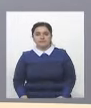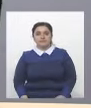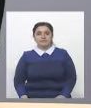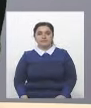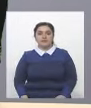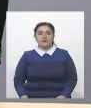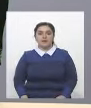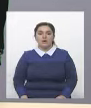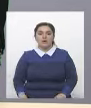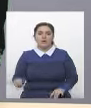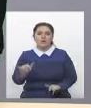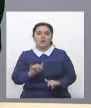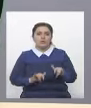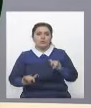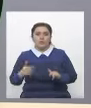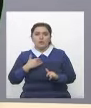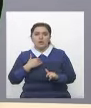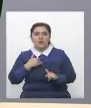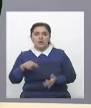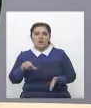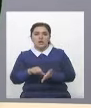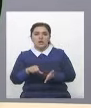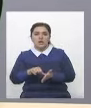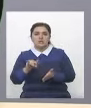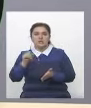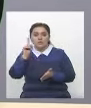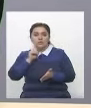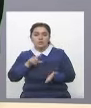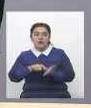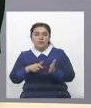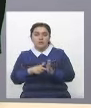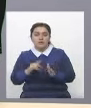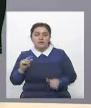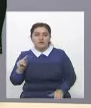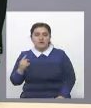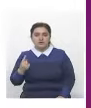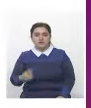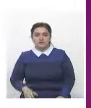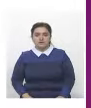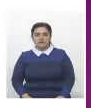Ребята, а куда стремится лирический герой из уюта комнаты? И почему?